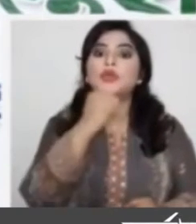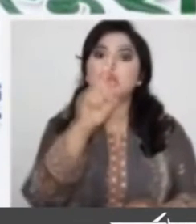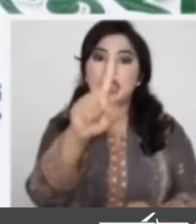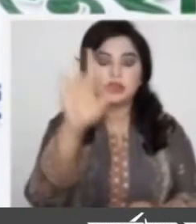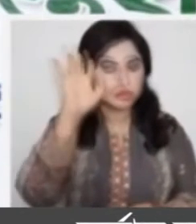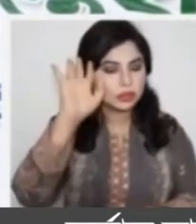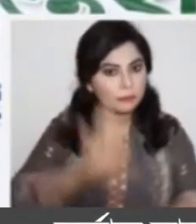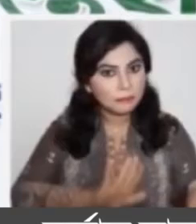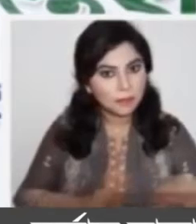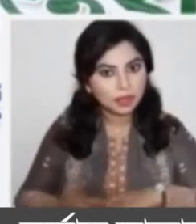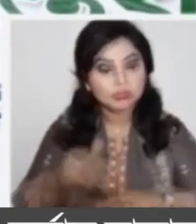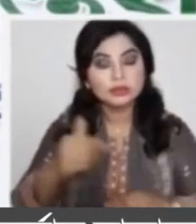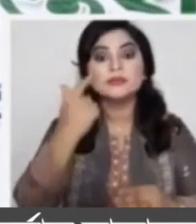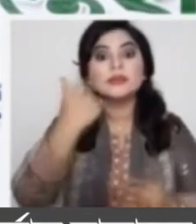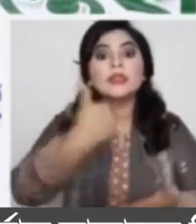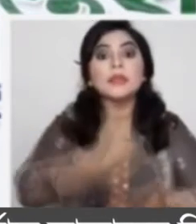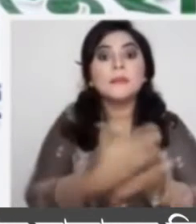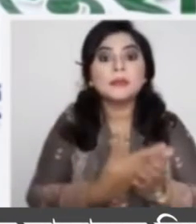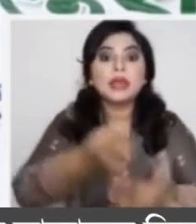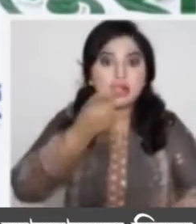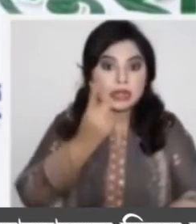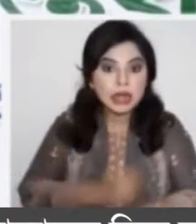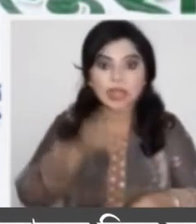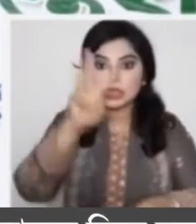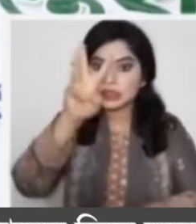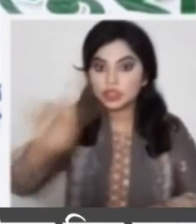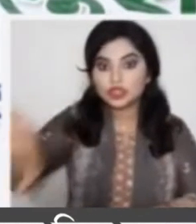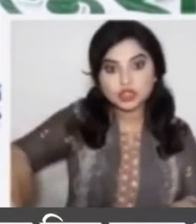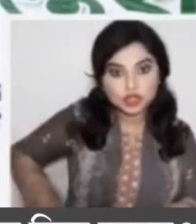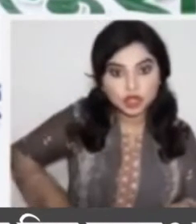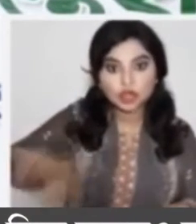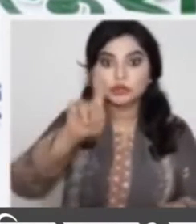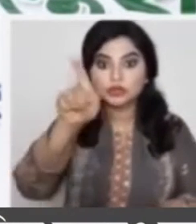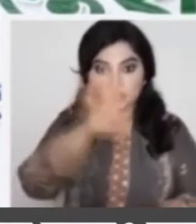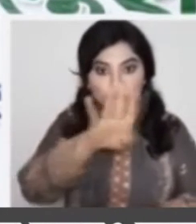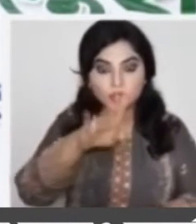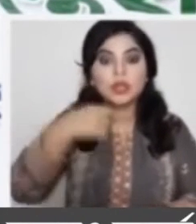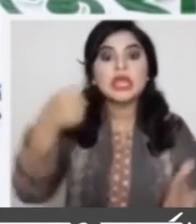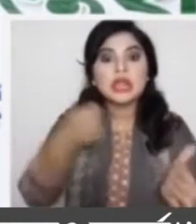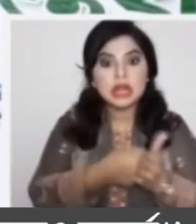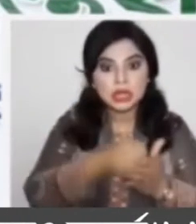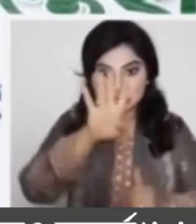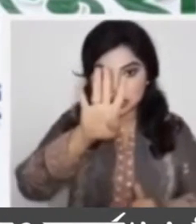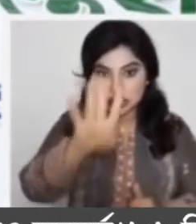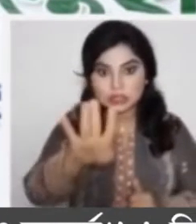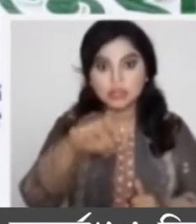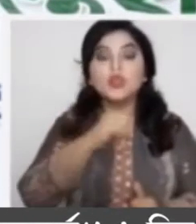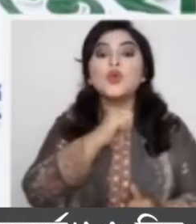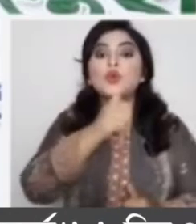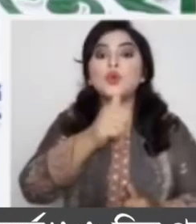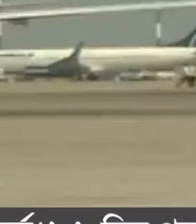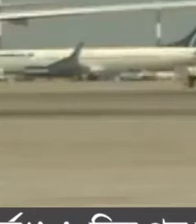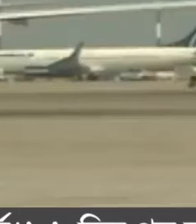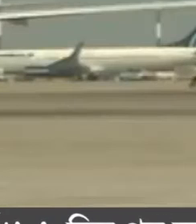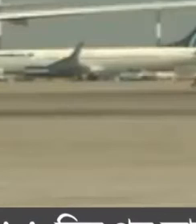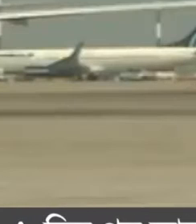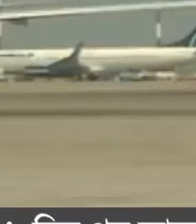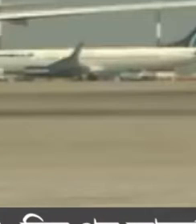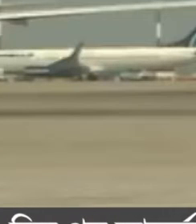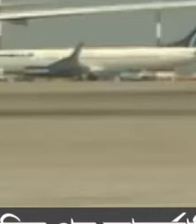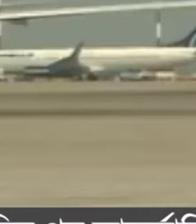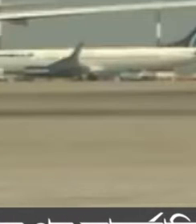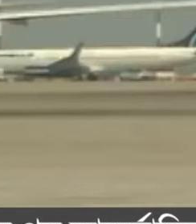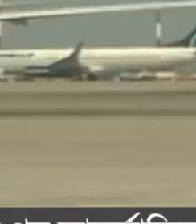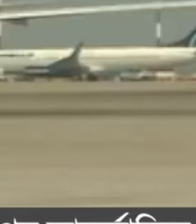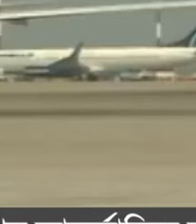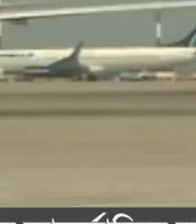মধ্যেই 31 মে থেকে দেশের সরকারি বেসরকারি অফিস খুলে দেওয়া হয়, তবে বন্ধ রাখা হয়েছে শিক্ষা প্রতিষ্ঠান। টানা